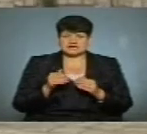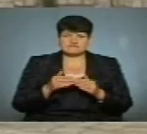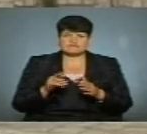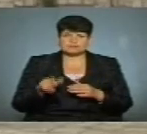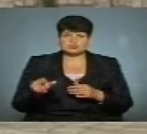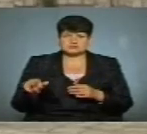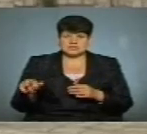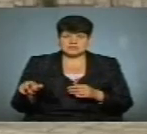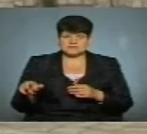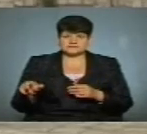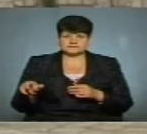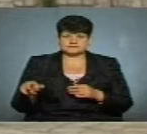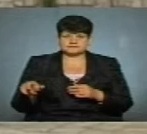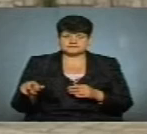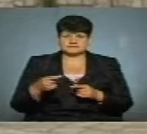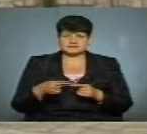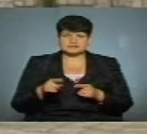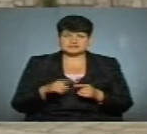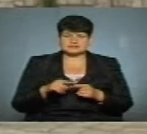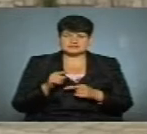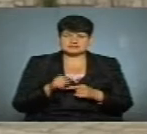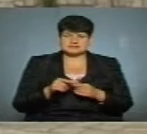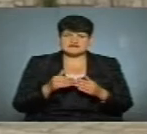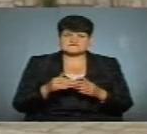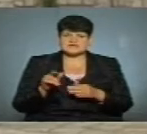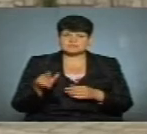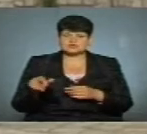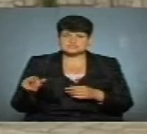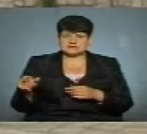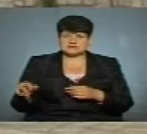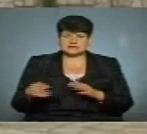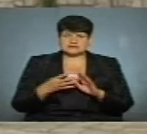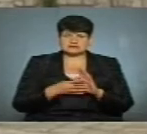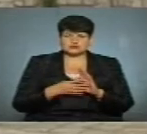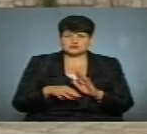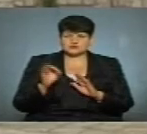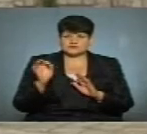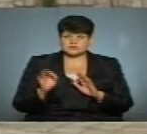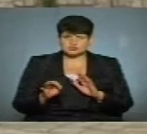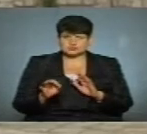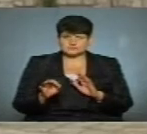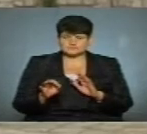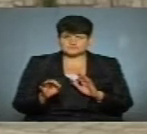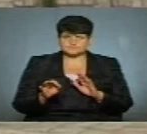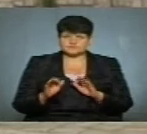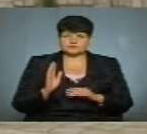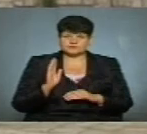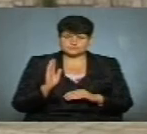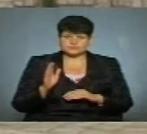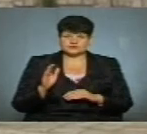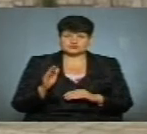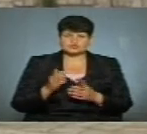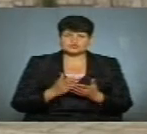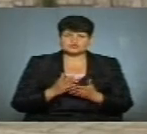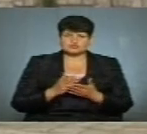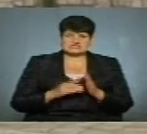випускника – це випускники, 90% йдуть подальшому